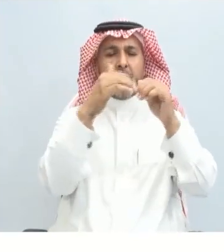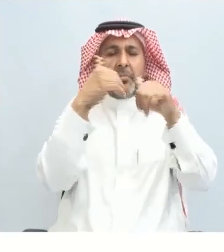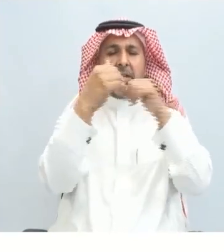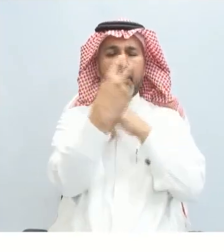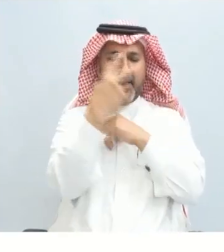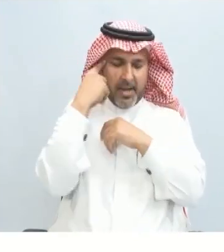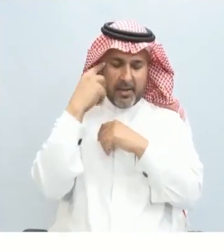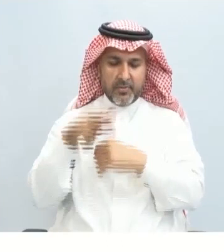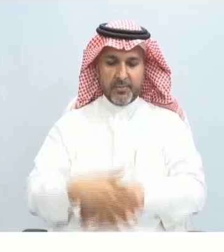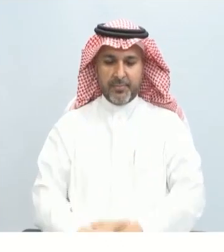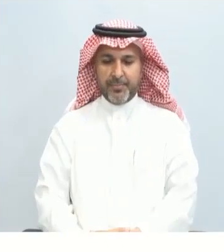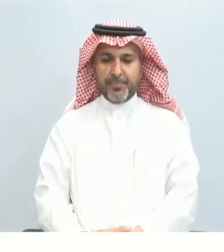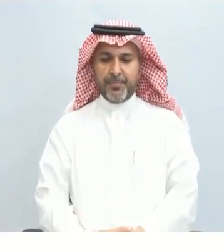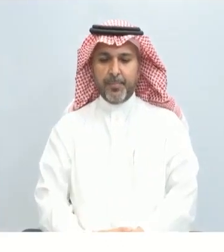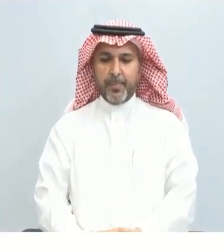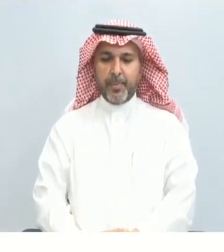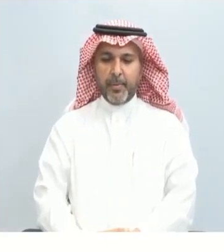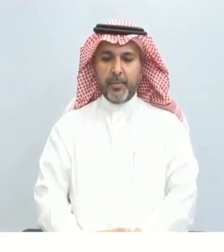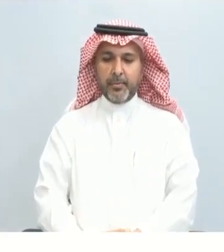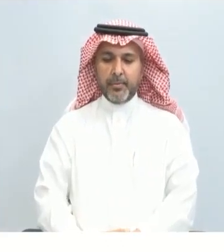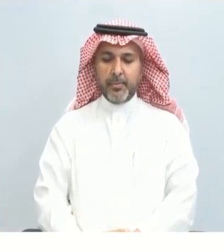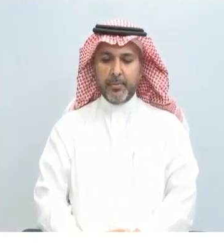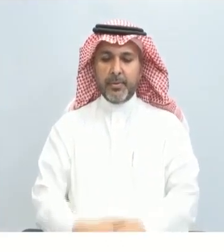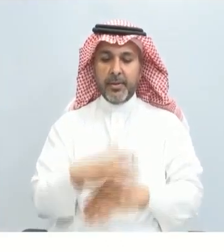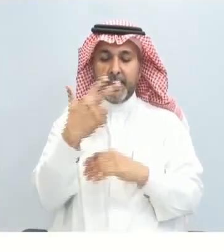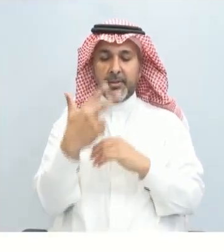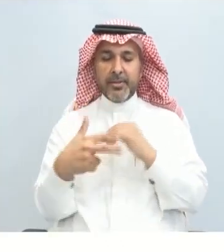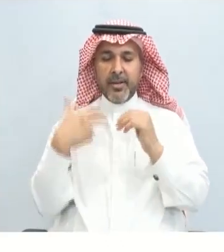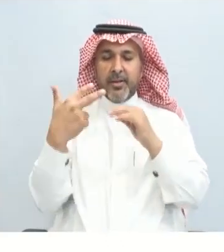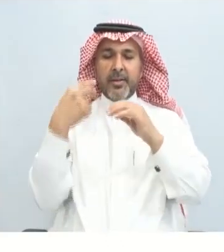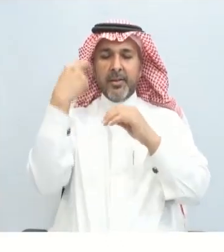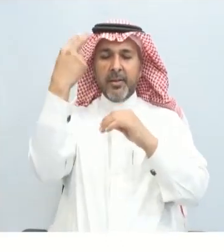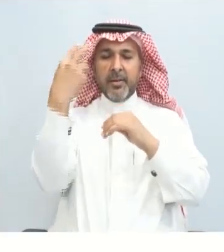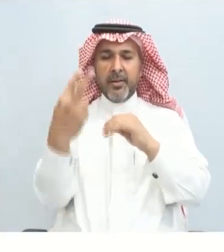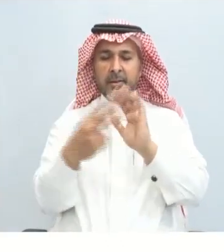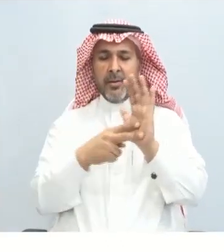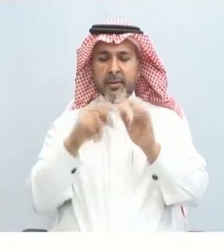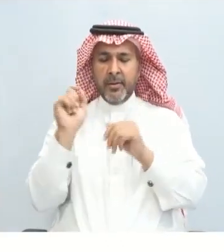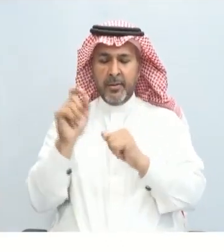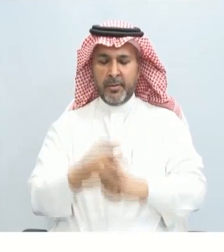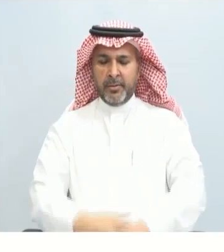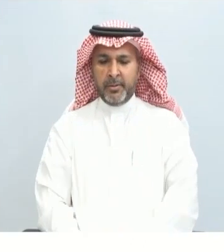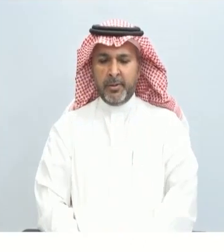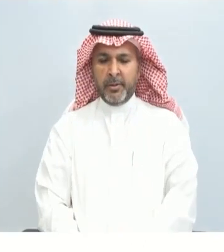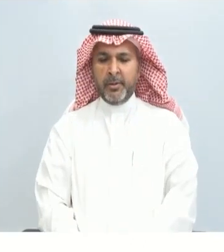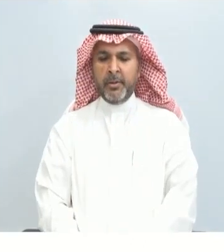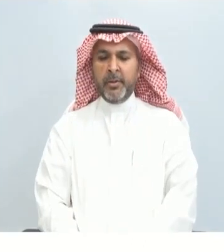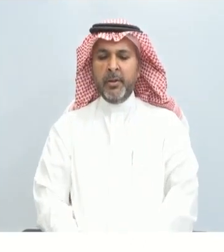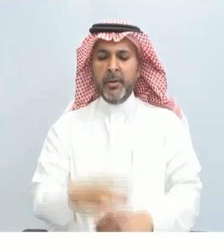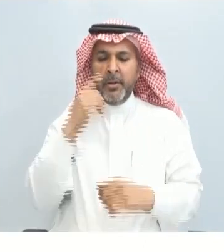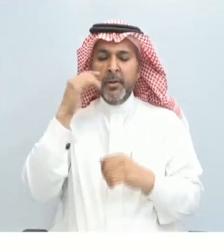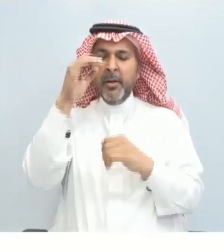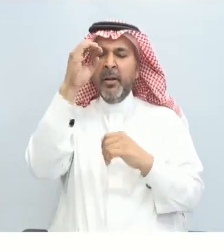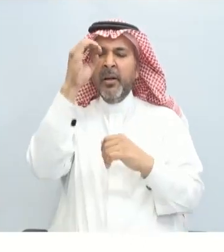وبالتالي بقول 9 اس 3 على 2 تساوي الاكس الاسهل انك تبدا دائما بالجذر قبل ما ترفع ال الاس فانا